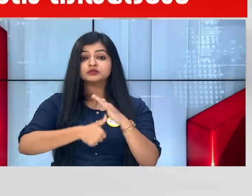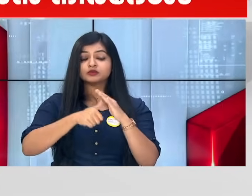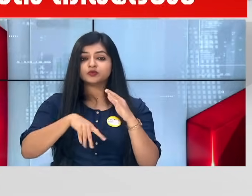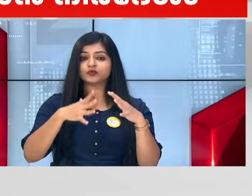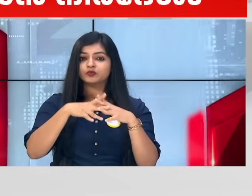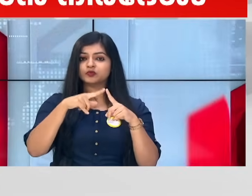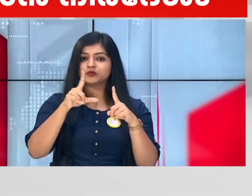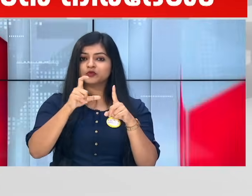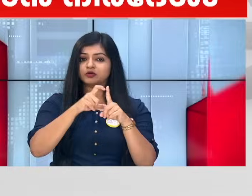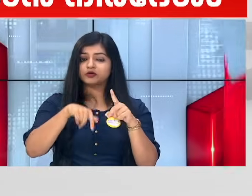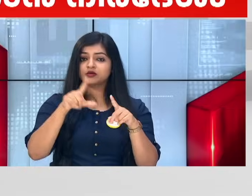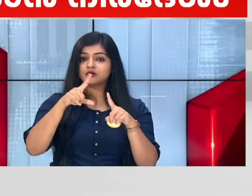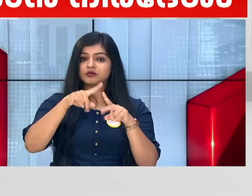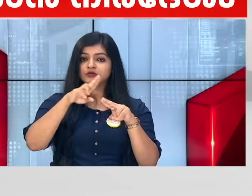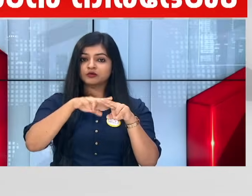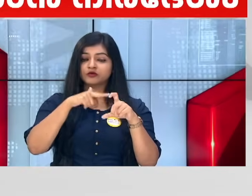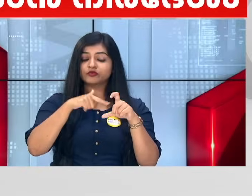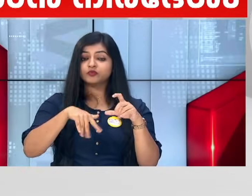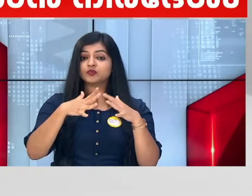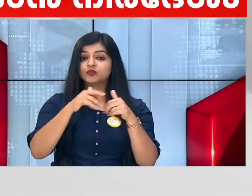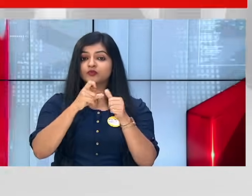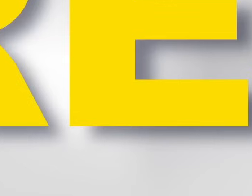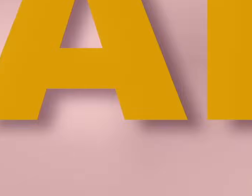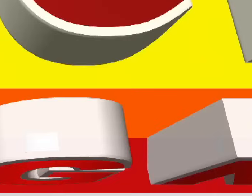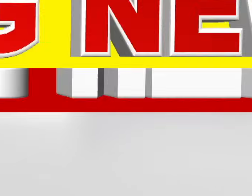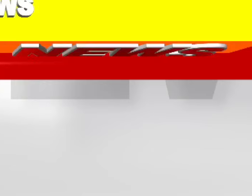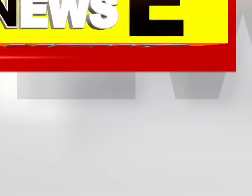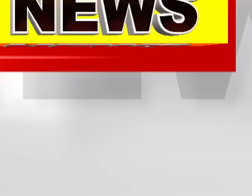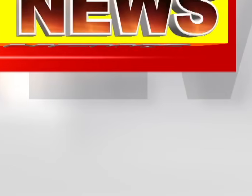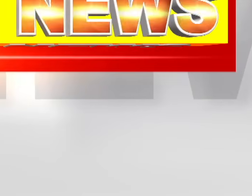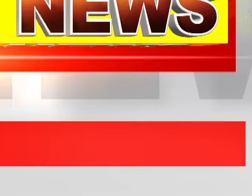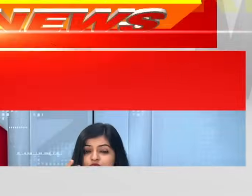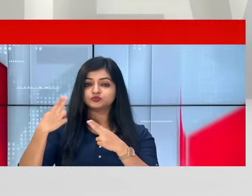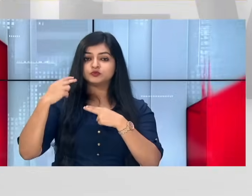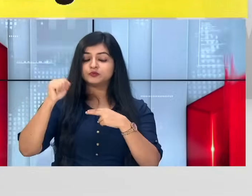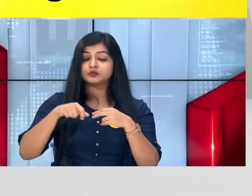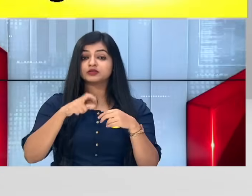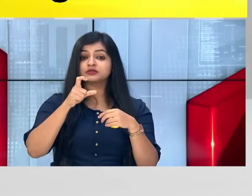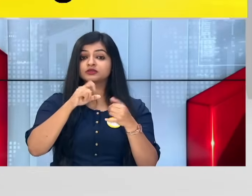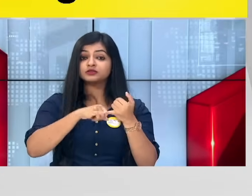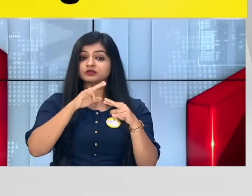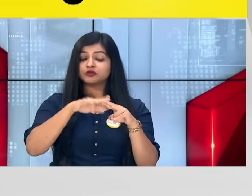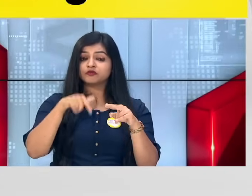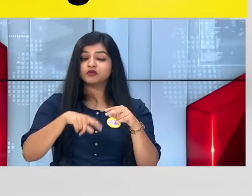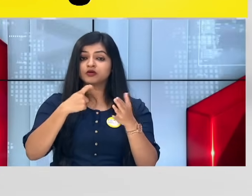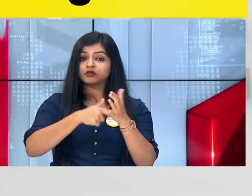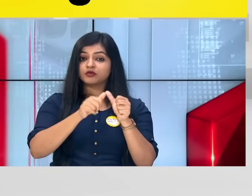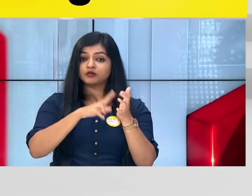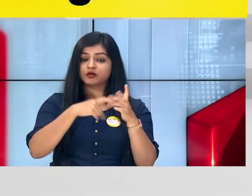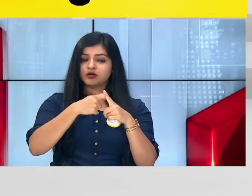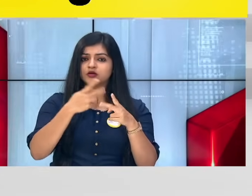അധികാരങ്ങളുള്ളത്. മയക്കുവെടി വയ്ക്കുന്നതിനടക്കം അധികാരങ്ങളുള്ളത് ആ ഉദ്യോഗസ്ഥനാണ്. ഇതിൽ CCF റാങ്കിലുള്ള ഉദ്യോഗസ്ഥനടക്കം ഇത്തരത്തിൽ അധികാരം നൽകുന്ന